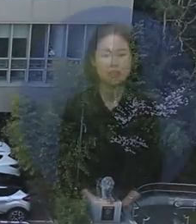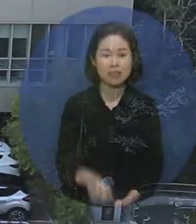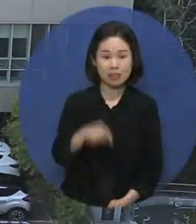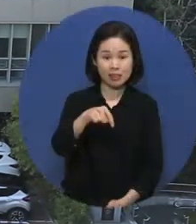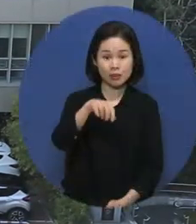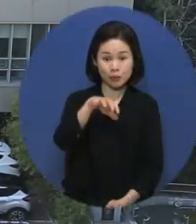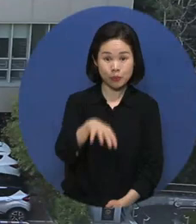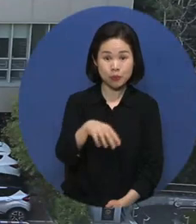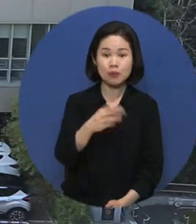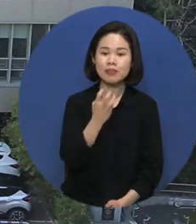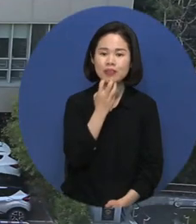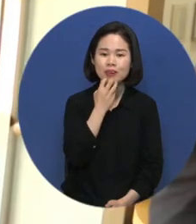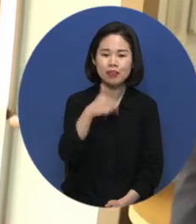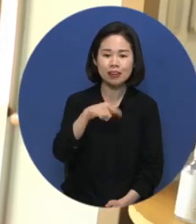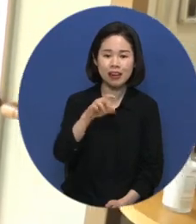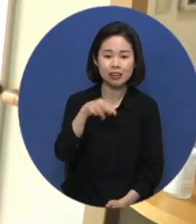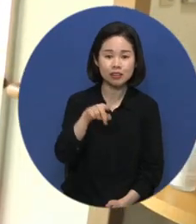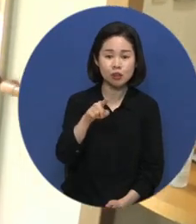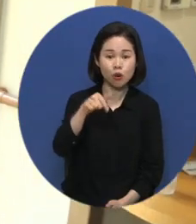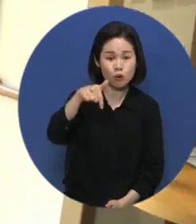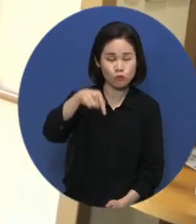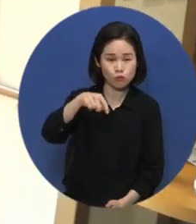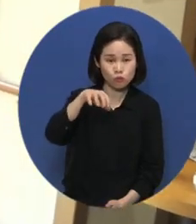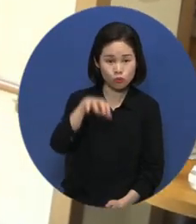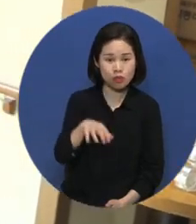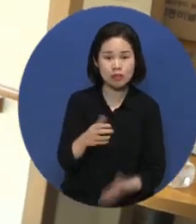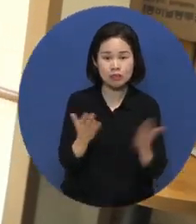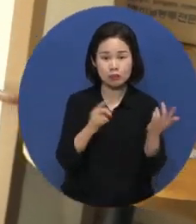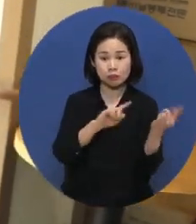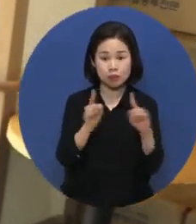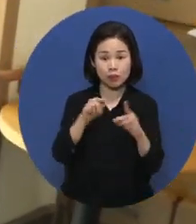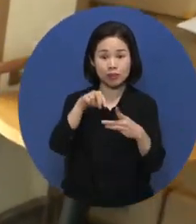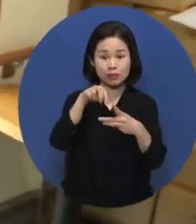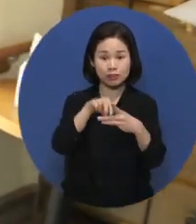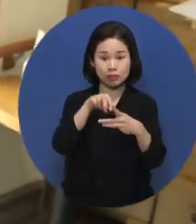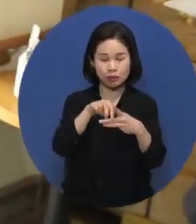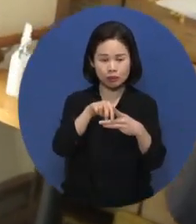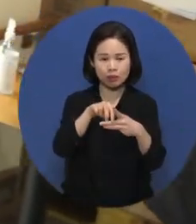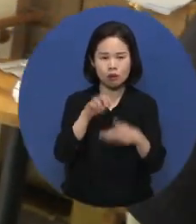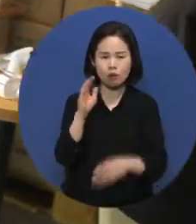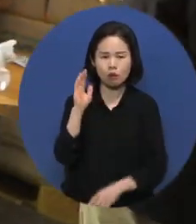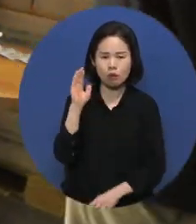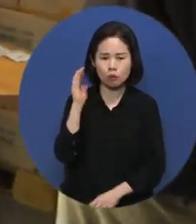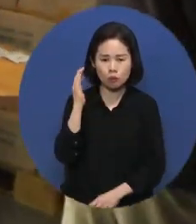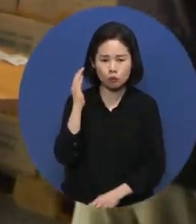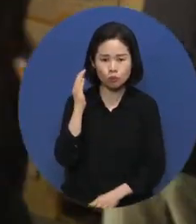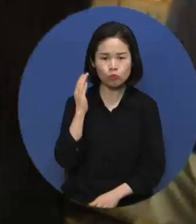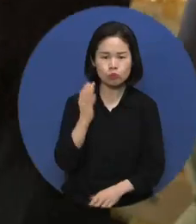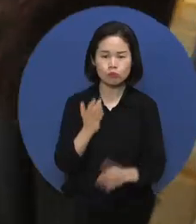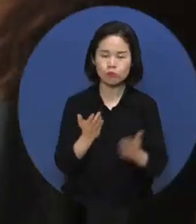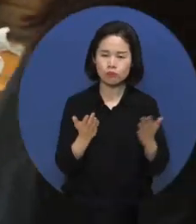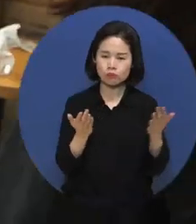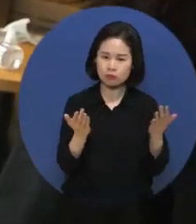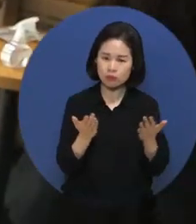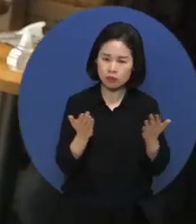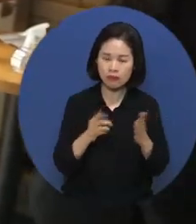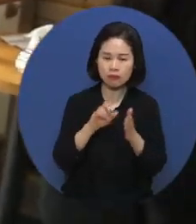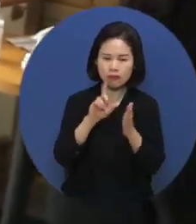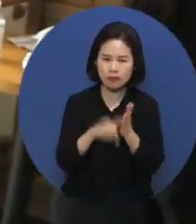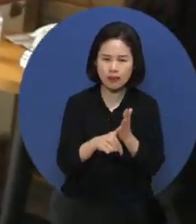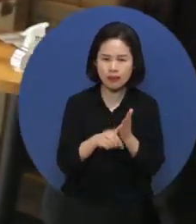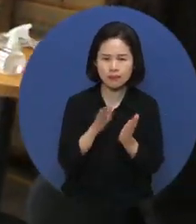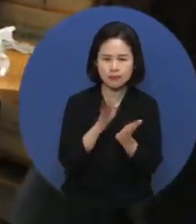이곳은 서울 강서구에 위치한 직업재활센터. 요즘 여느 출근길과 마찬가지로